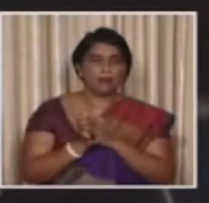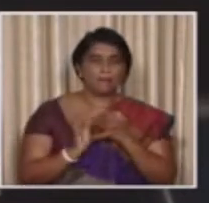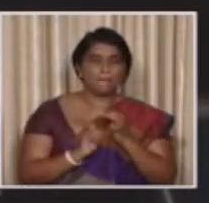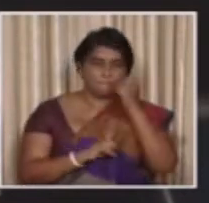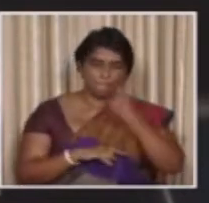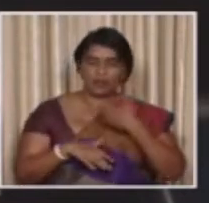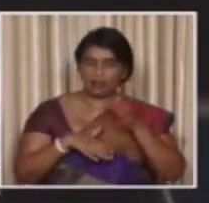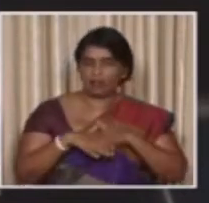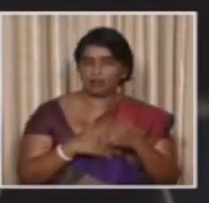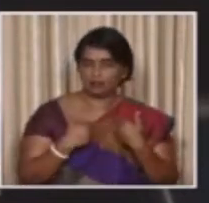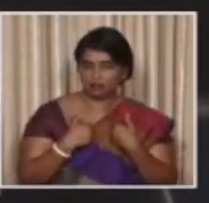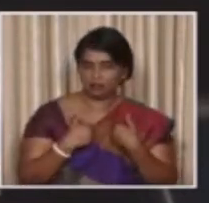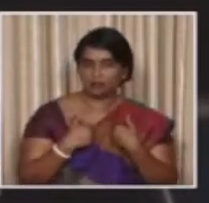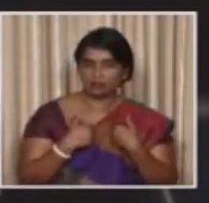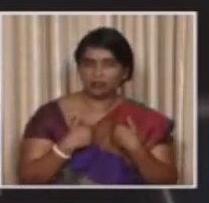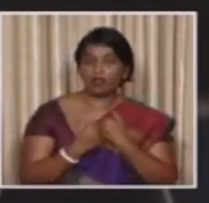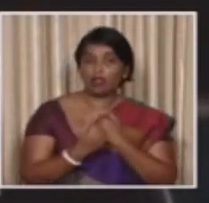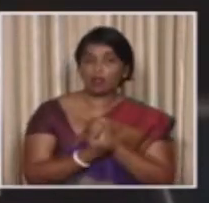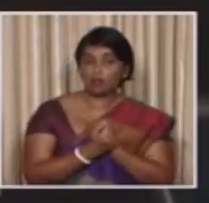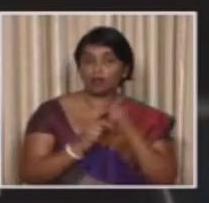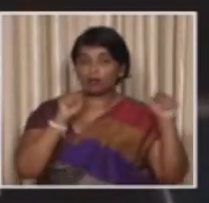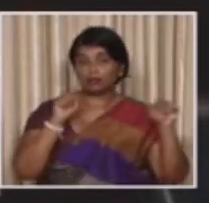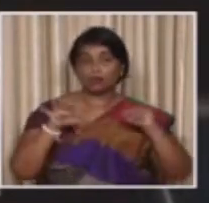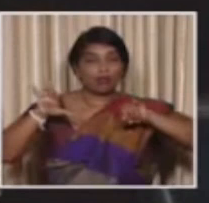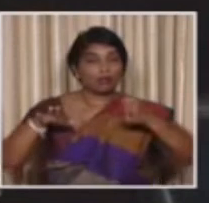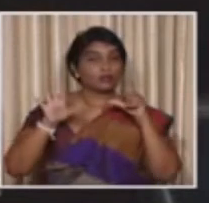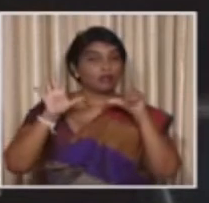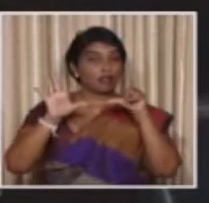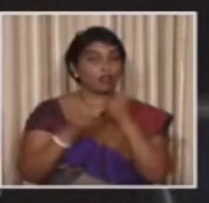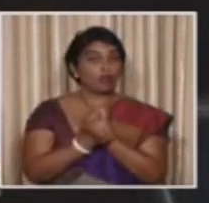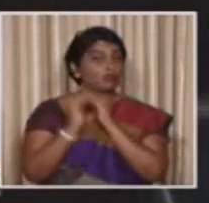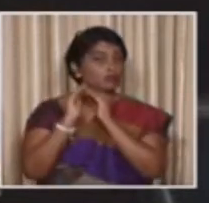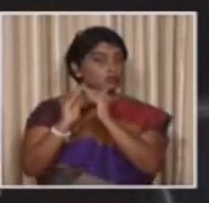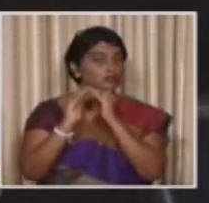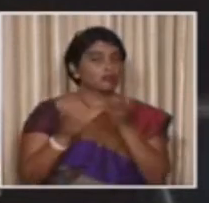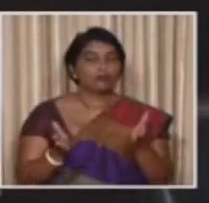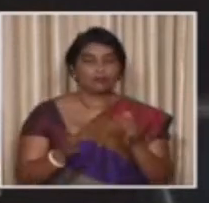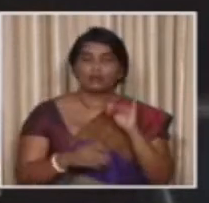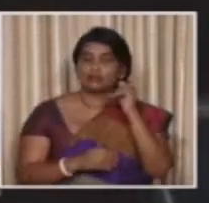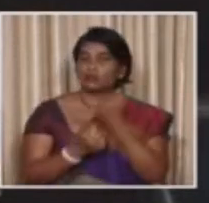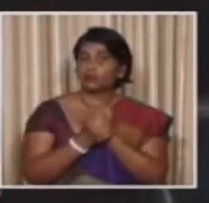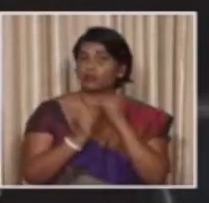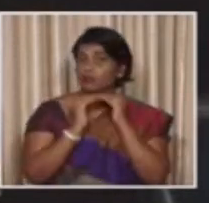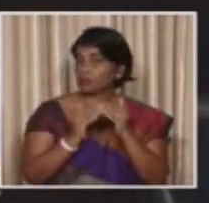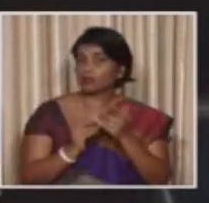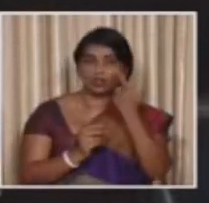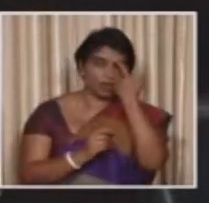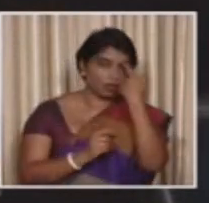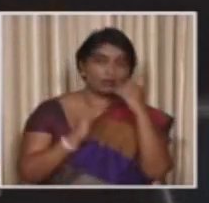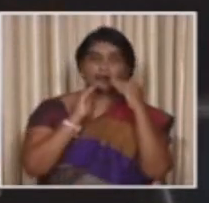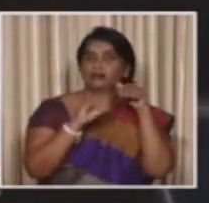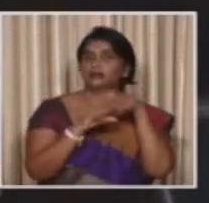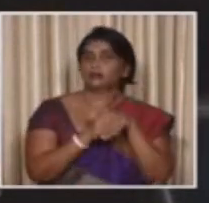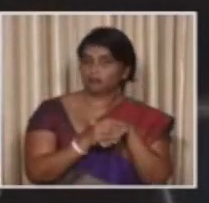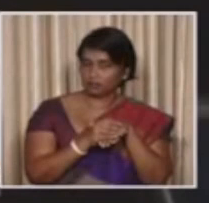පෞද්ගලික අත්දැකීම මම මේ කියන්නේ. පොලිස් ස්ථාන 607ක් ලංකාවේ තියෙනවා. මේ සමහර පොලිස් ස්ථාන තියෙන්නේ කුලියට ගත්තු ගොඩනැගිලි වල.